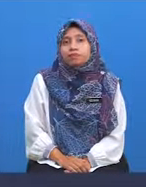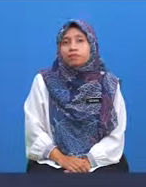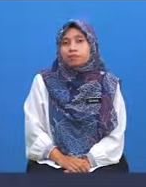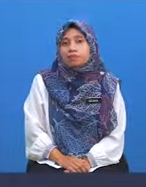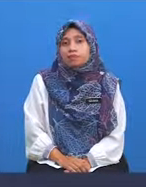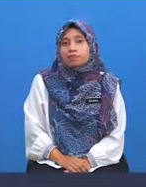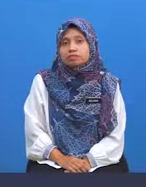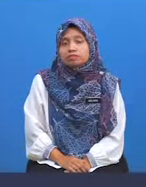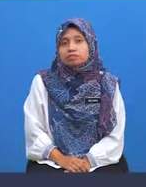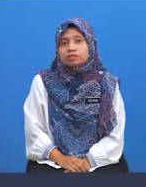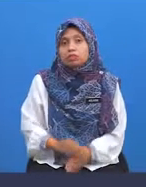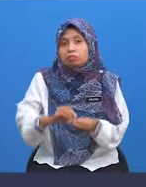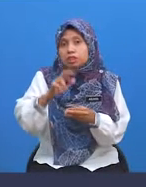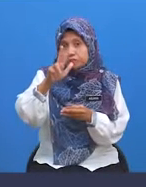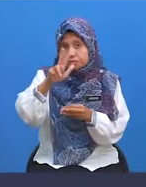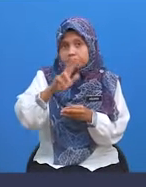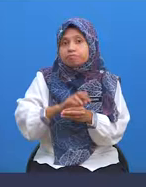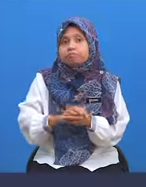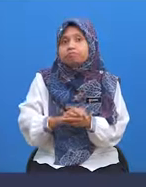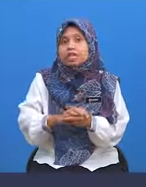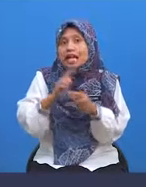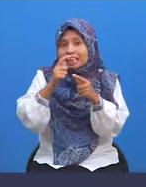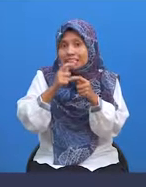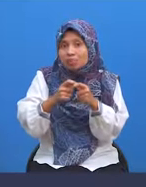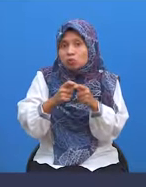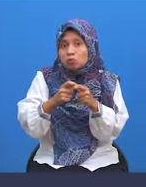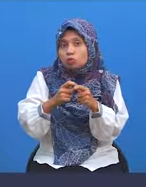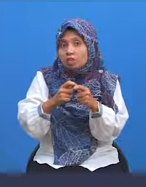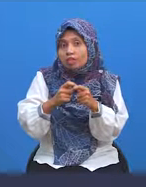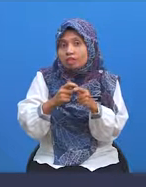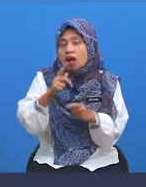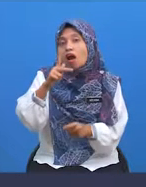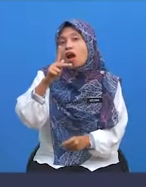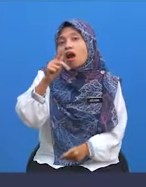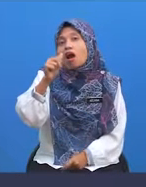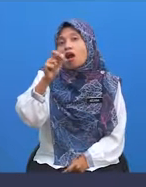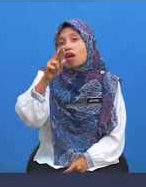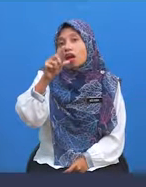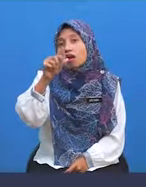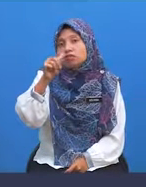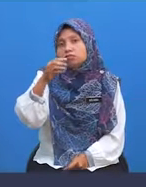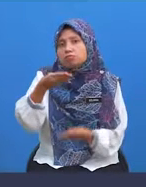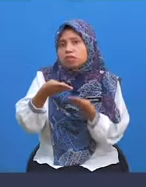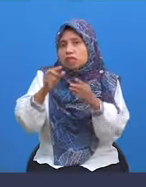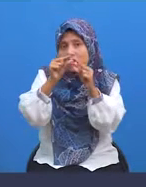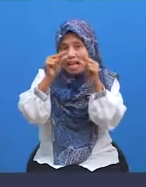Yang ketiga, tentukan skala bagi graf tersebut.